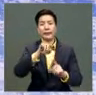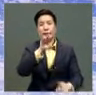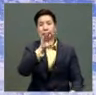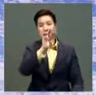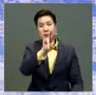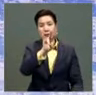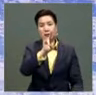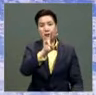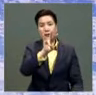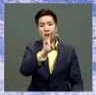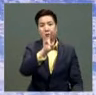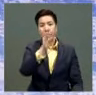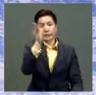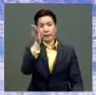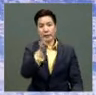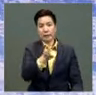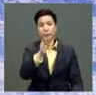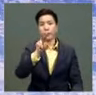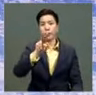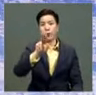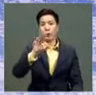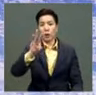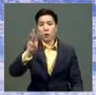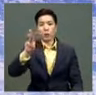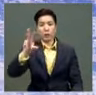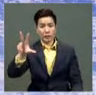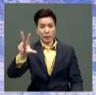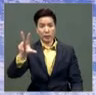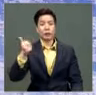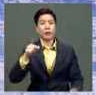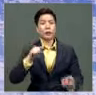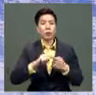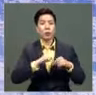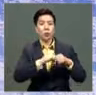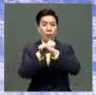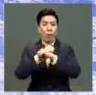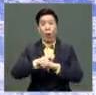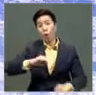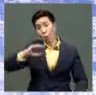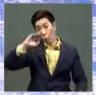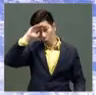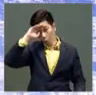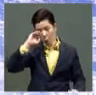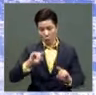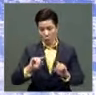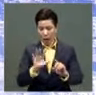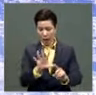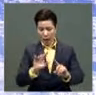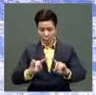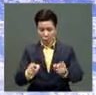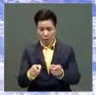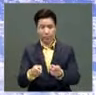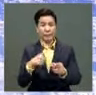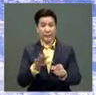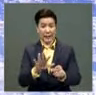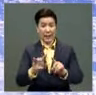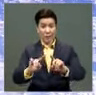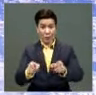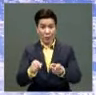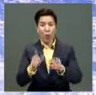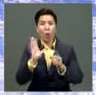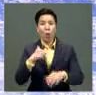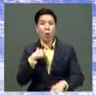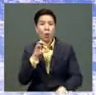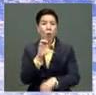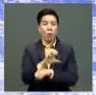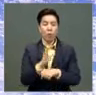ครับ2563ตามมาตรการการป้องกันโรคเนี่ยนะครับซึ่งก็จะเข้ากลุ่มของวงเล็บ5ก็คือผู้ควบ